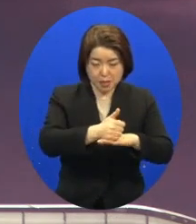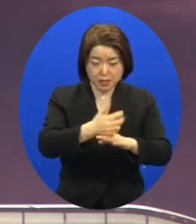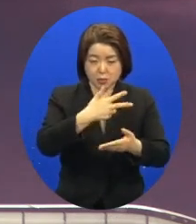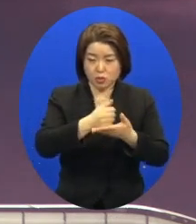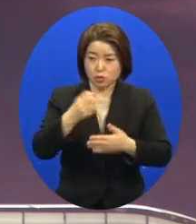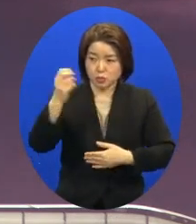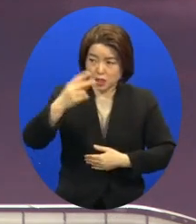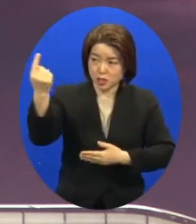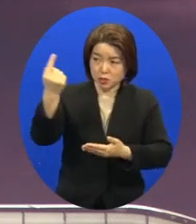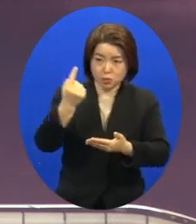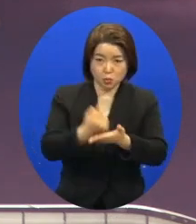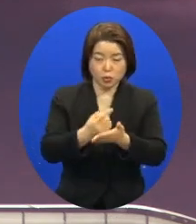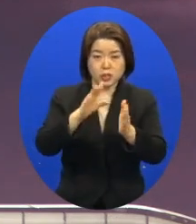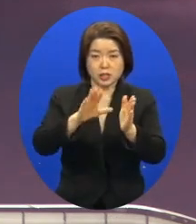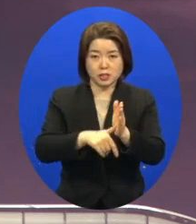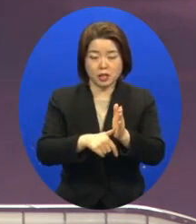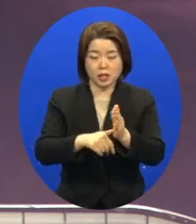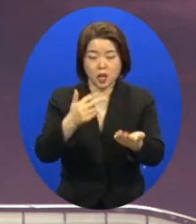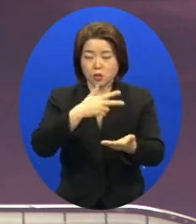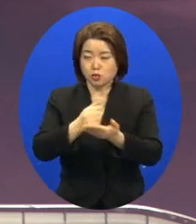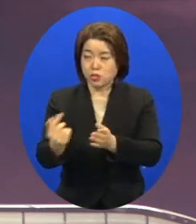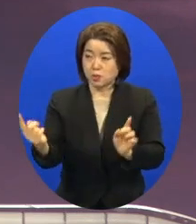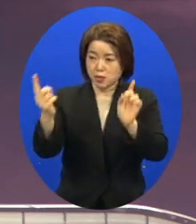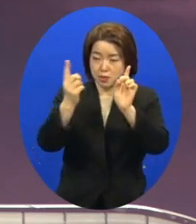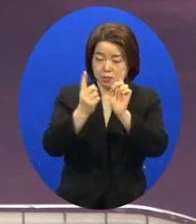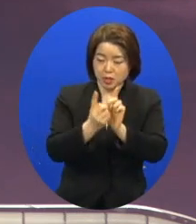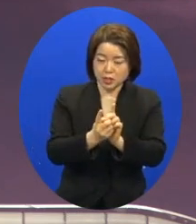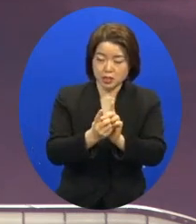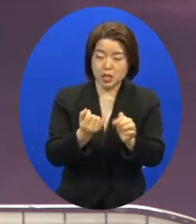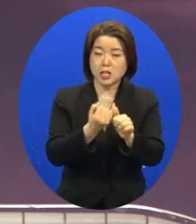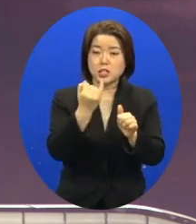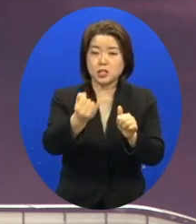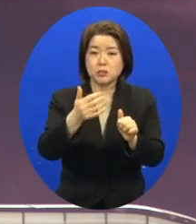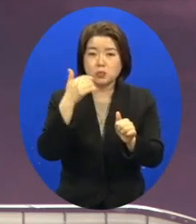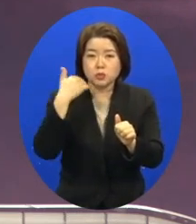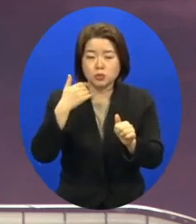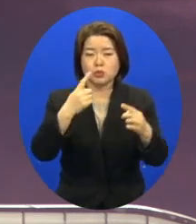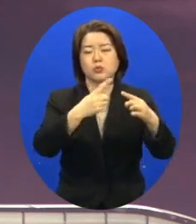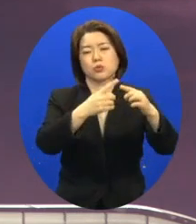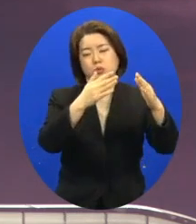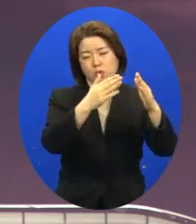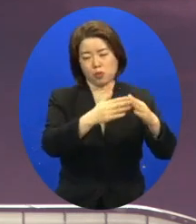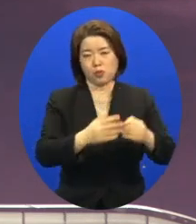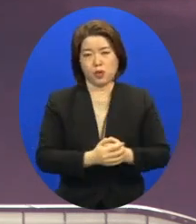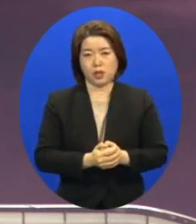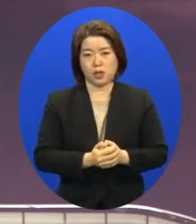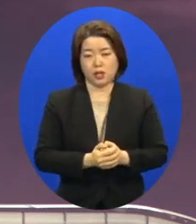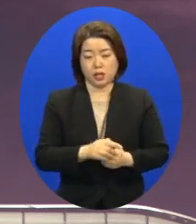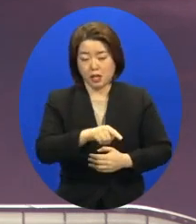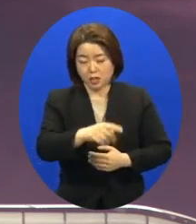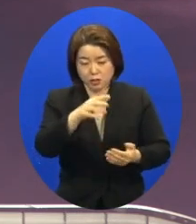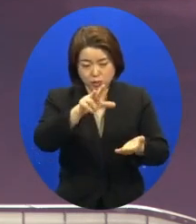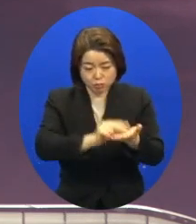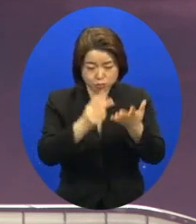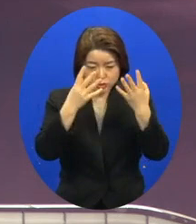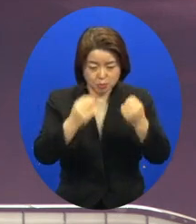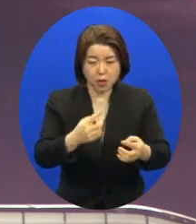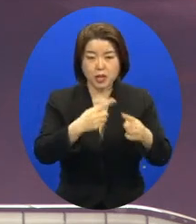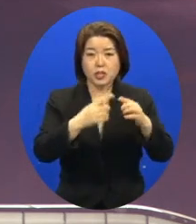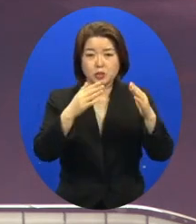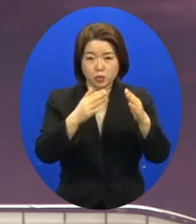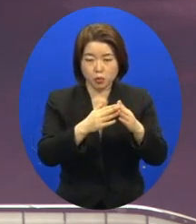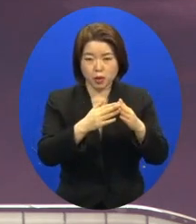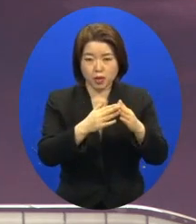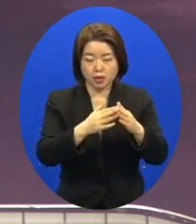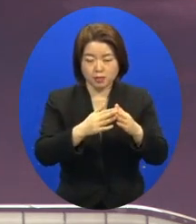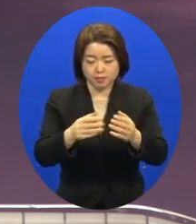때 주님을 맞이할 신부는 교회예요, 교회. 그 문제가 많은 교회, 예수님이 선장이 되어